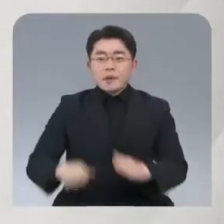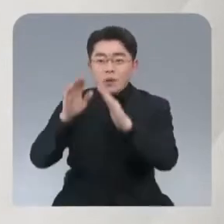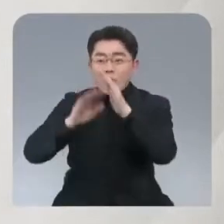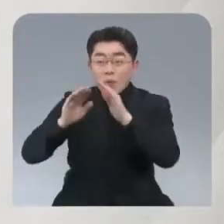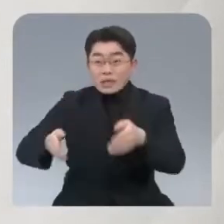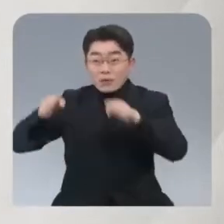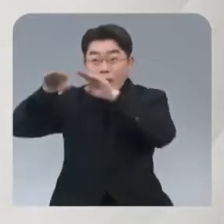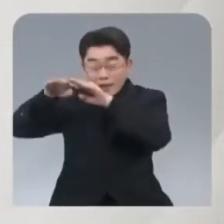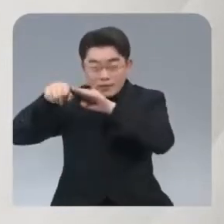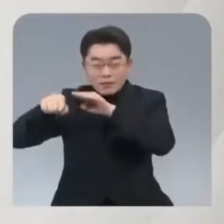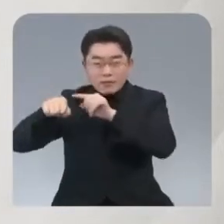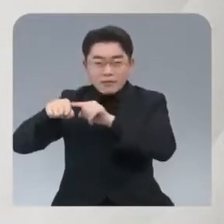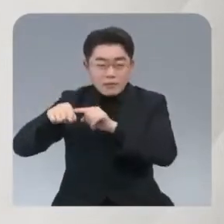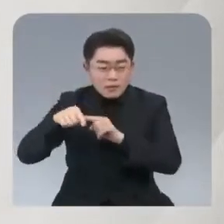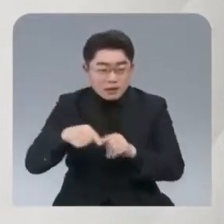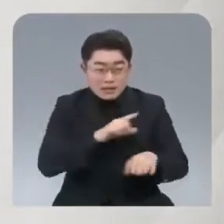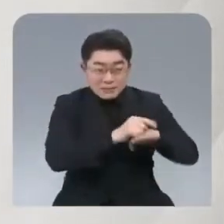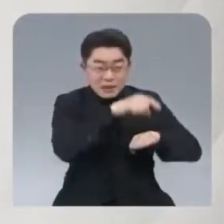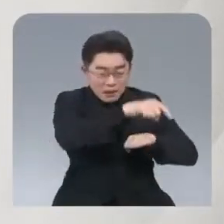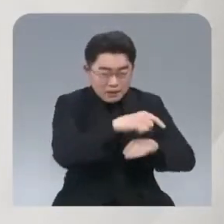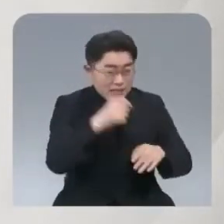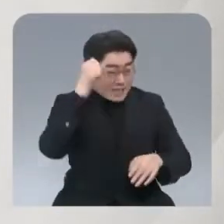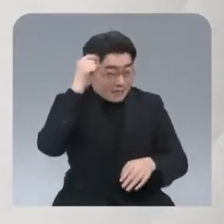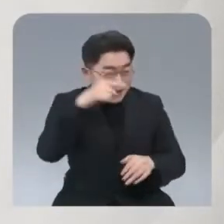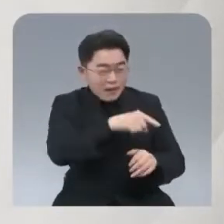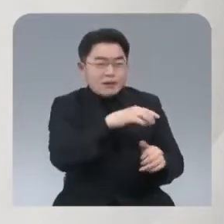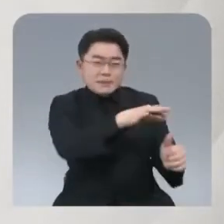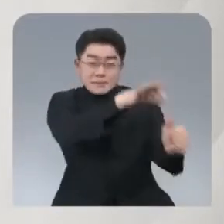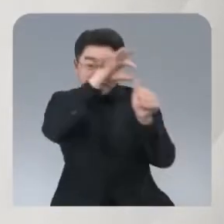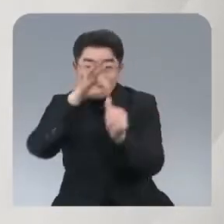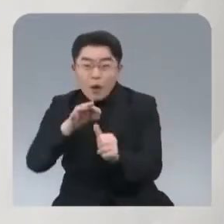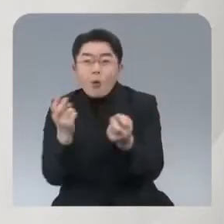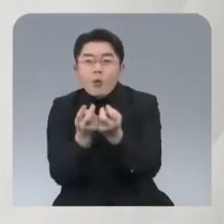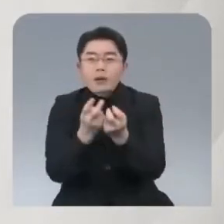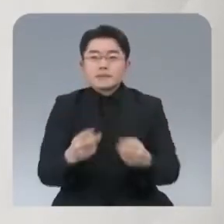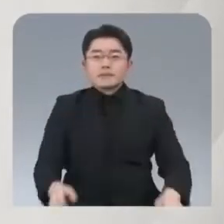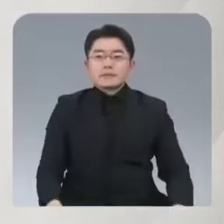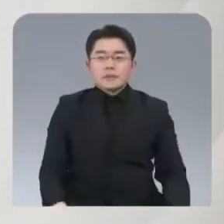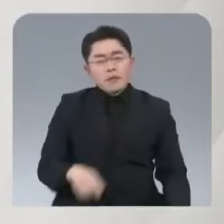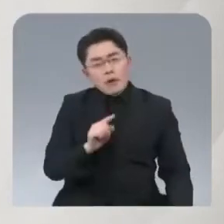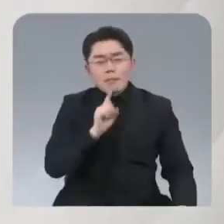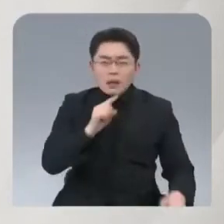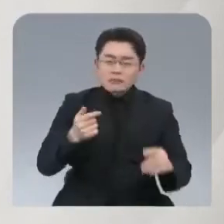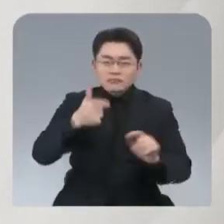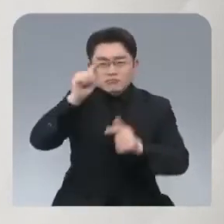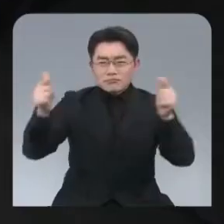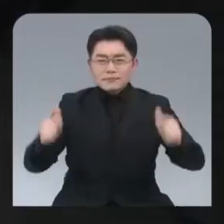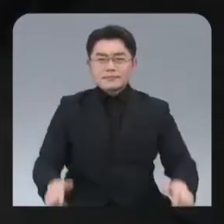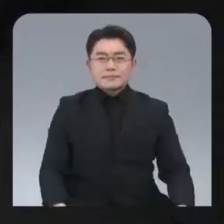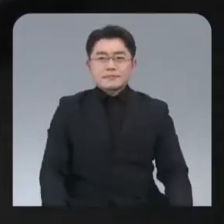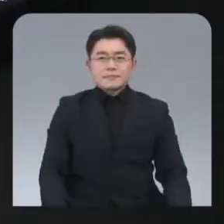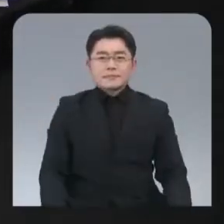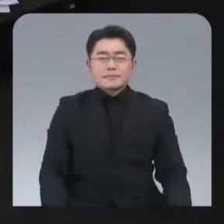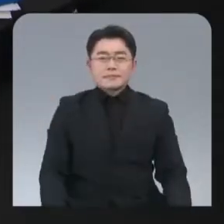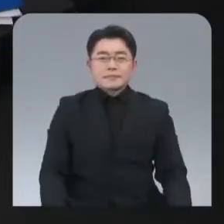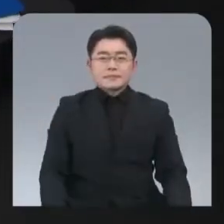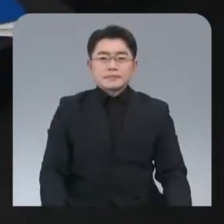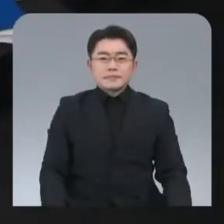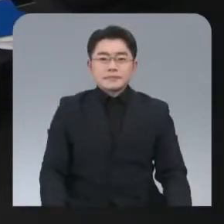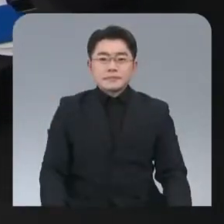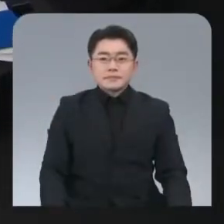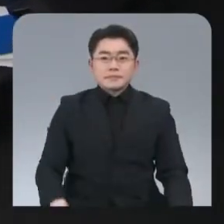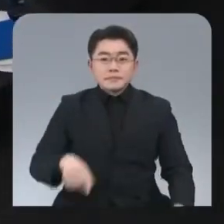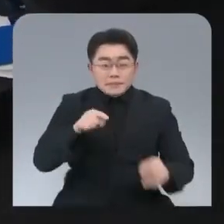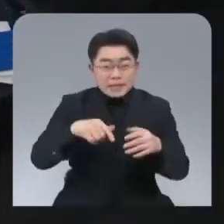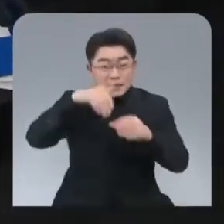등의 지역인재 의무 채용을 확대하는 데 대한 질의 에서는 후보들 입장이 엇갈렸습니다 개 배수와 공약을